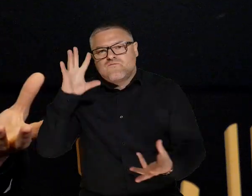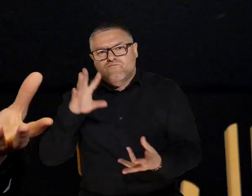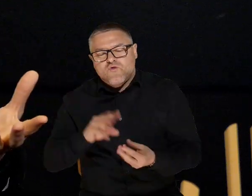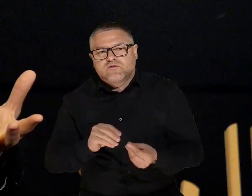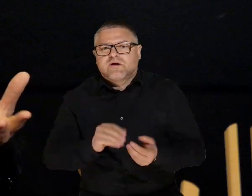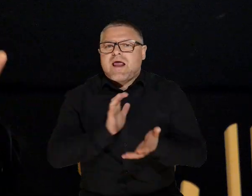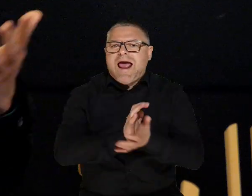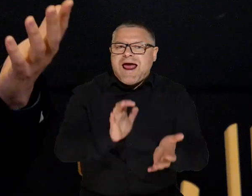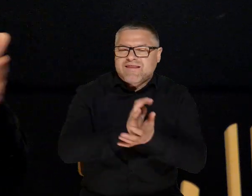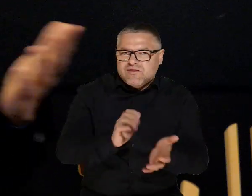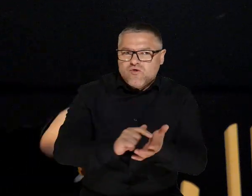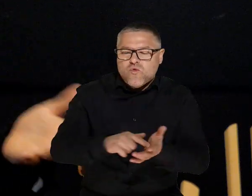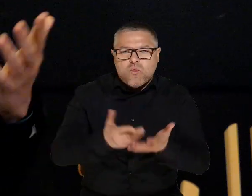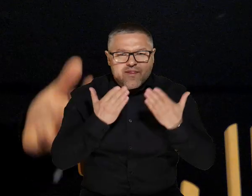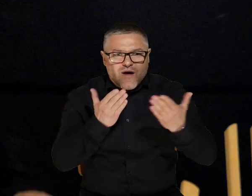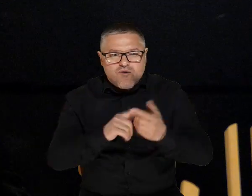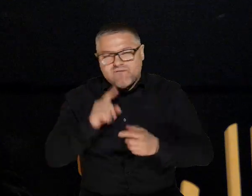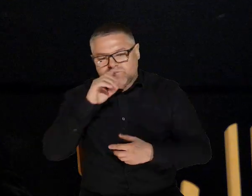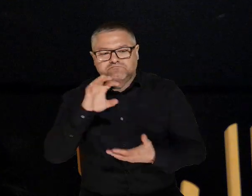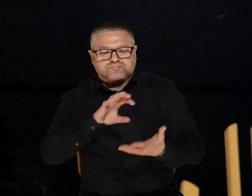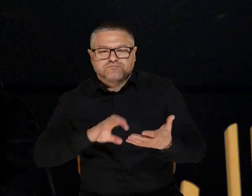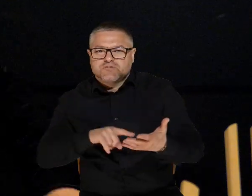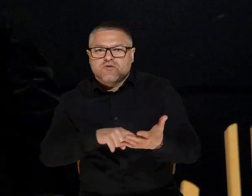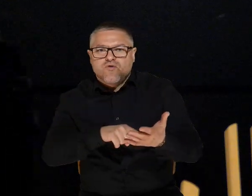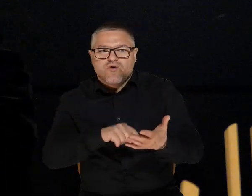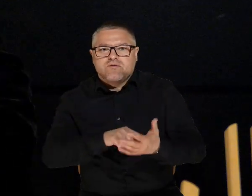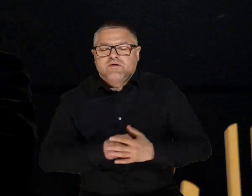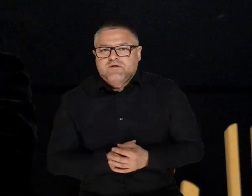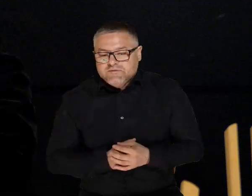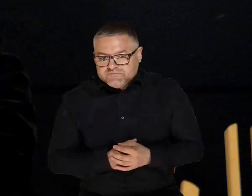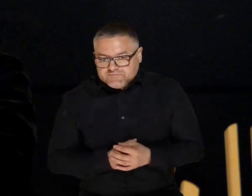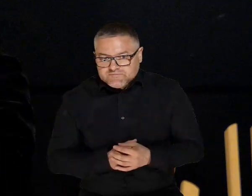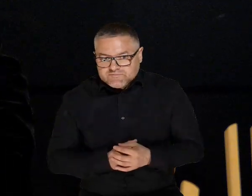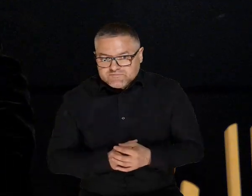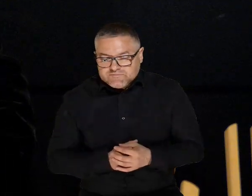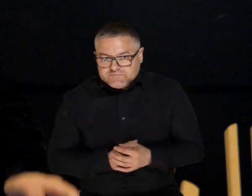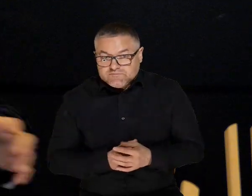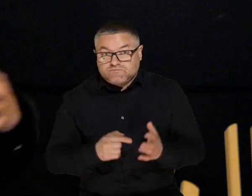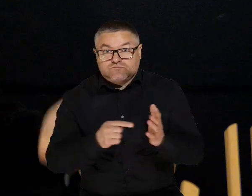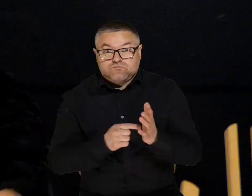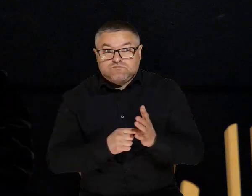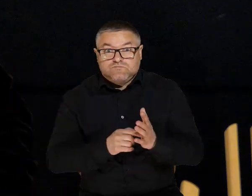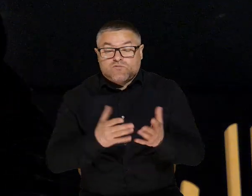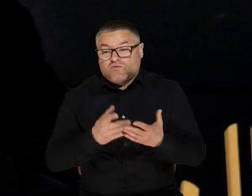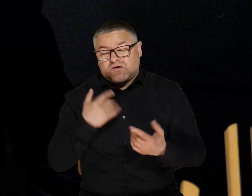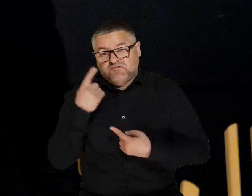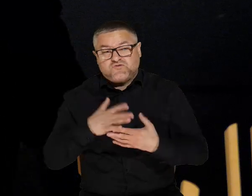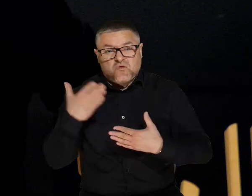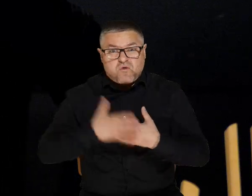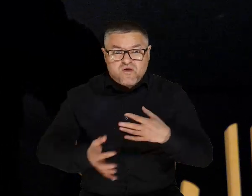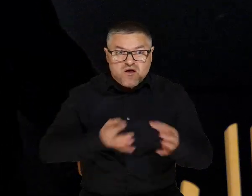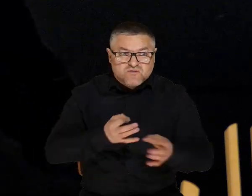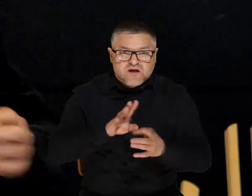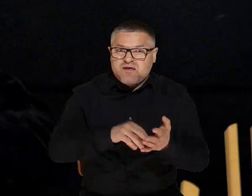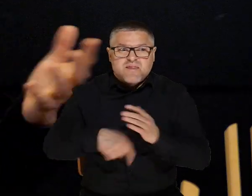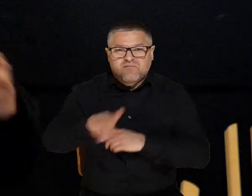artykułu naukowego, przeglądowego w Current Opinion in Psychology. I na tym ta cała historia by się skończyła i zapewne nikt z